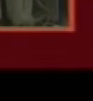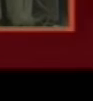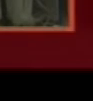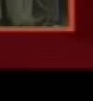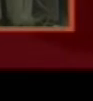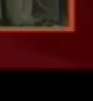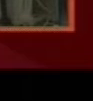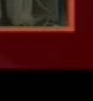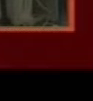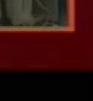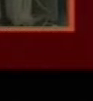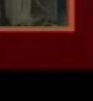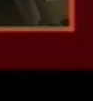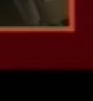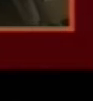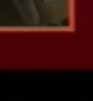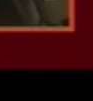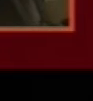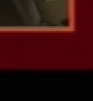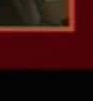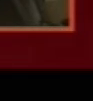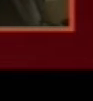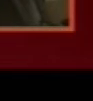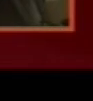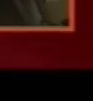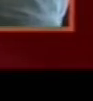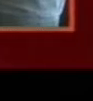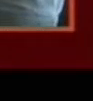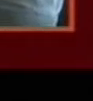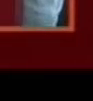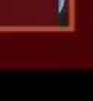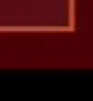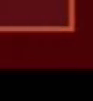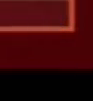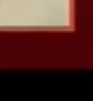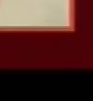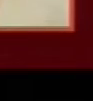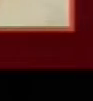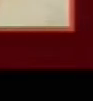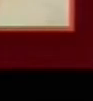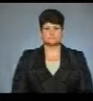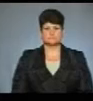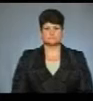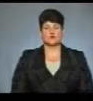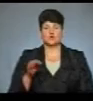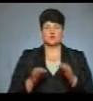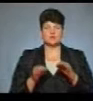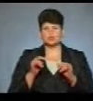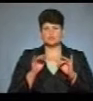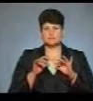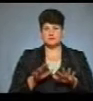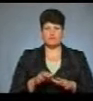В чотирьох вищих навчальних закладах Тернополя стартувала вступна кампанія. Суд у справі про